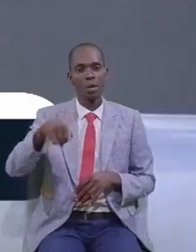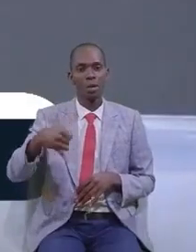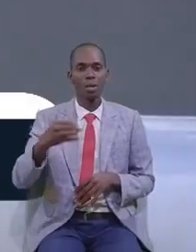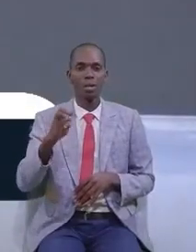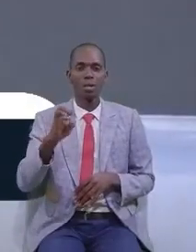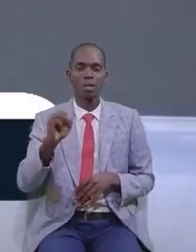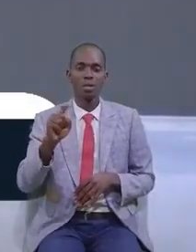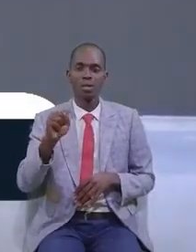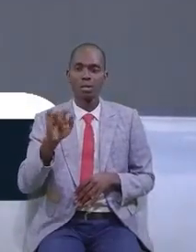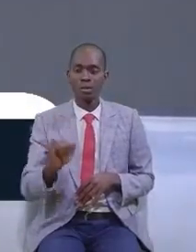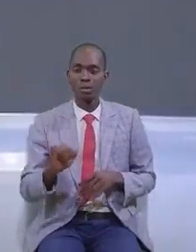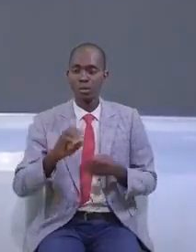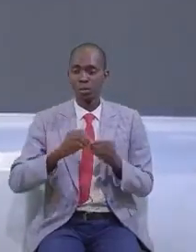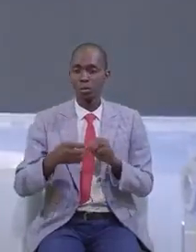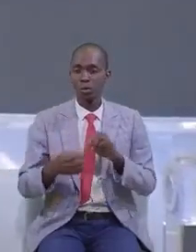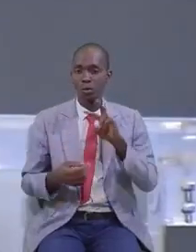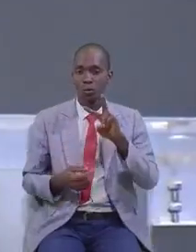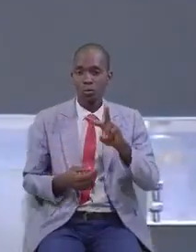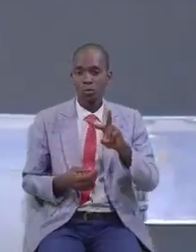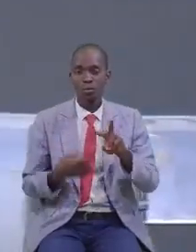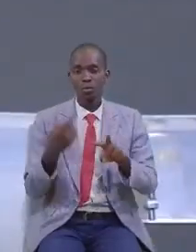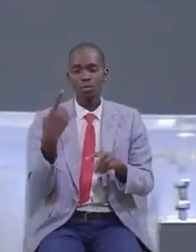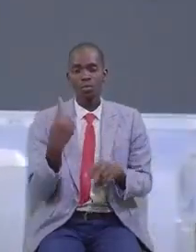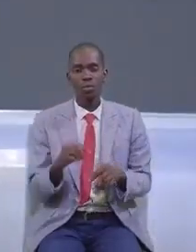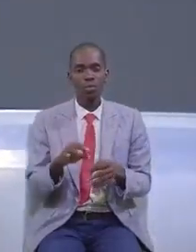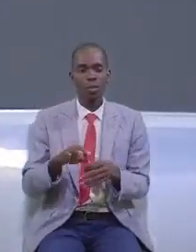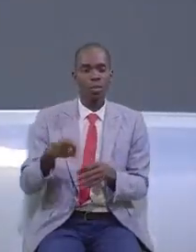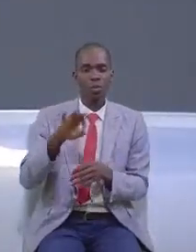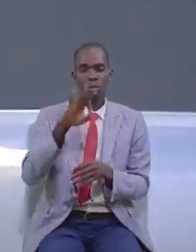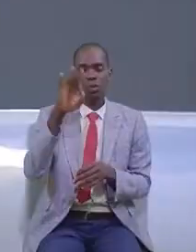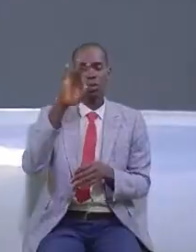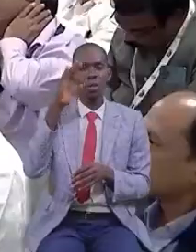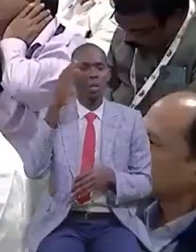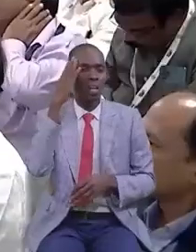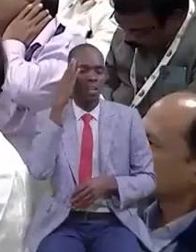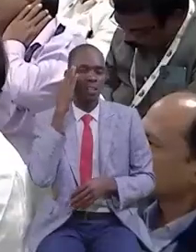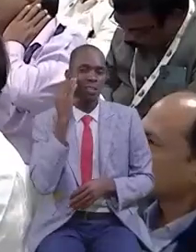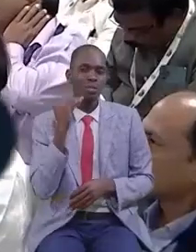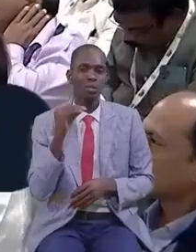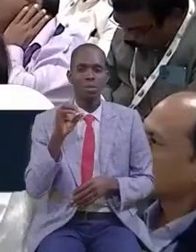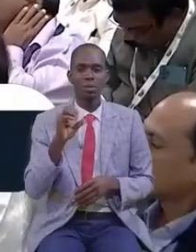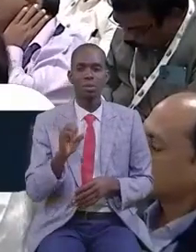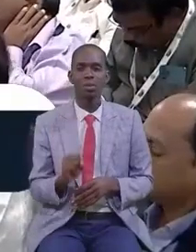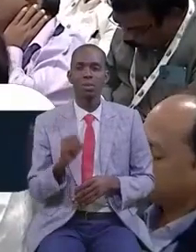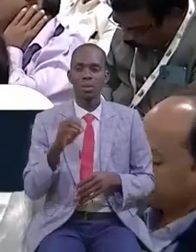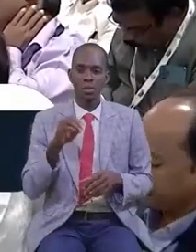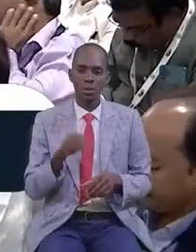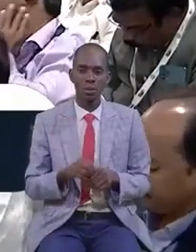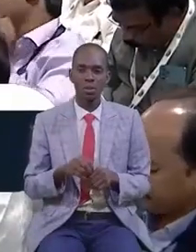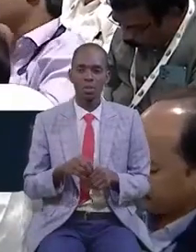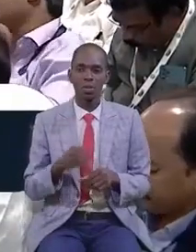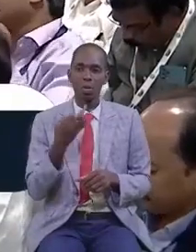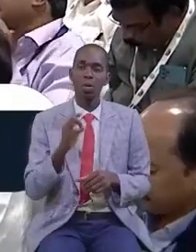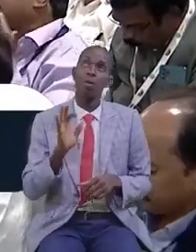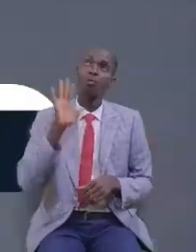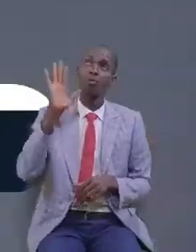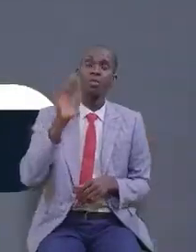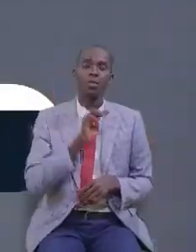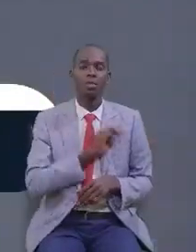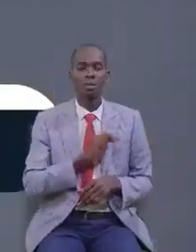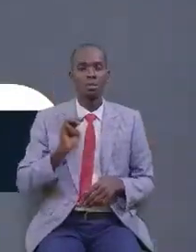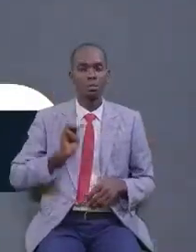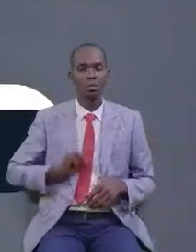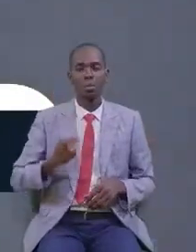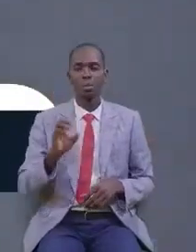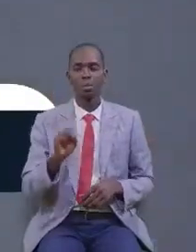number 2 రెండవది the spiritual experiences in his members ayana yokka